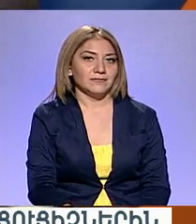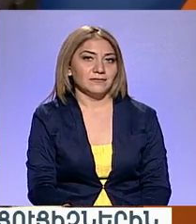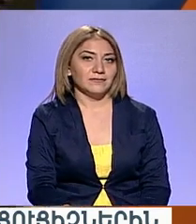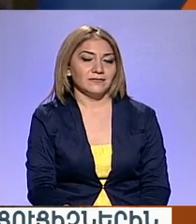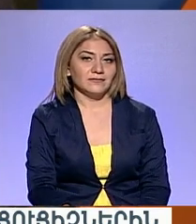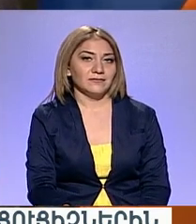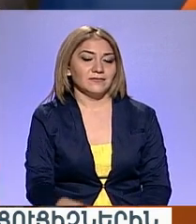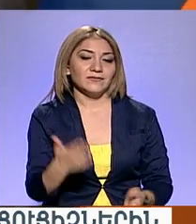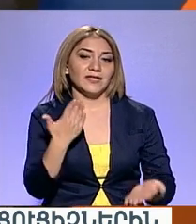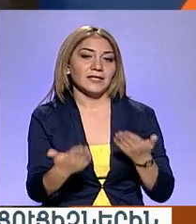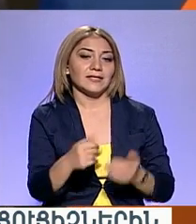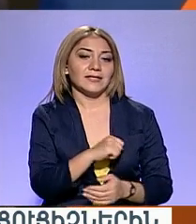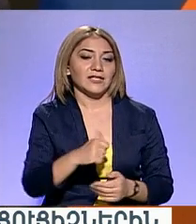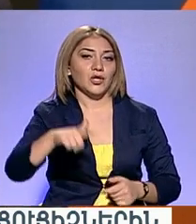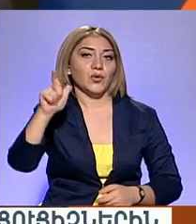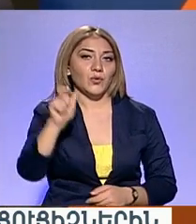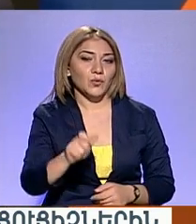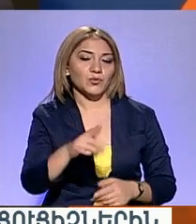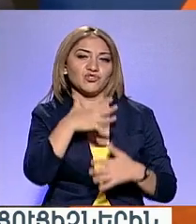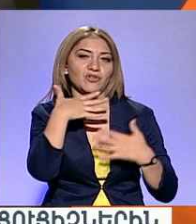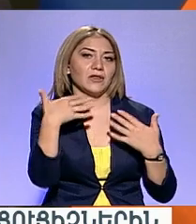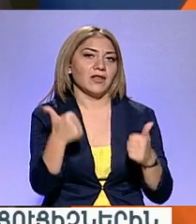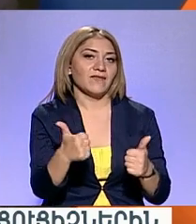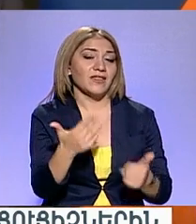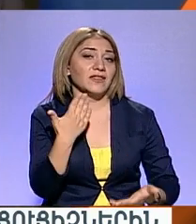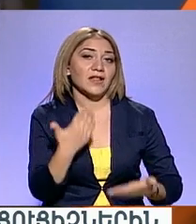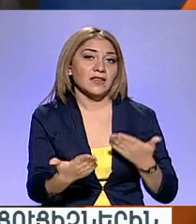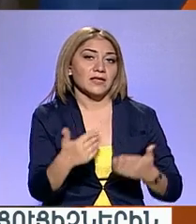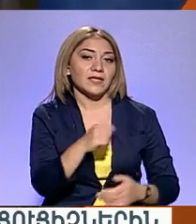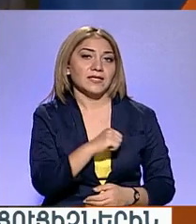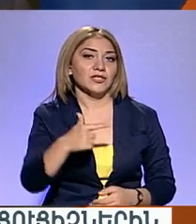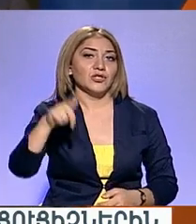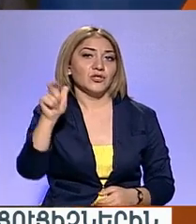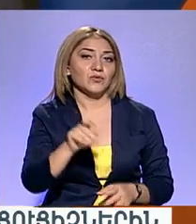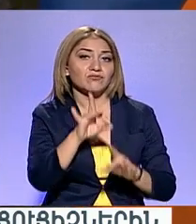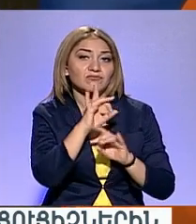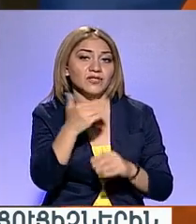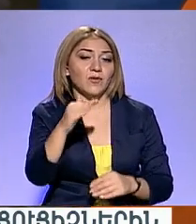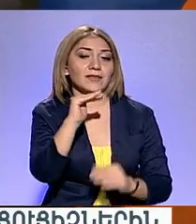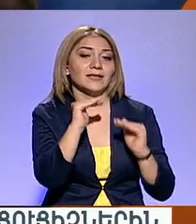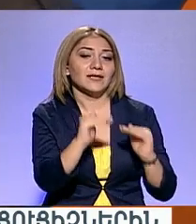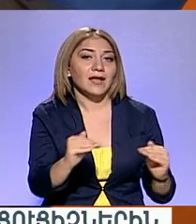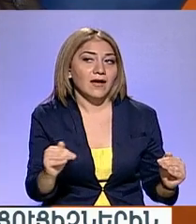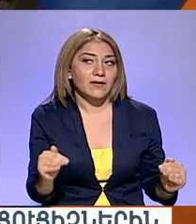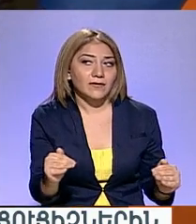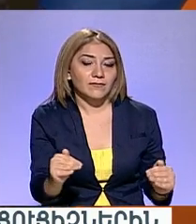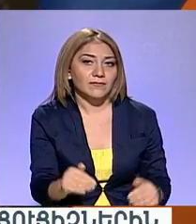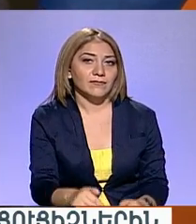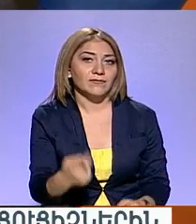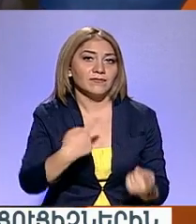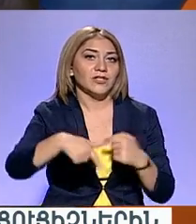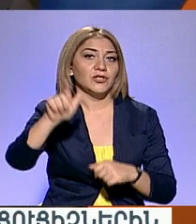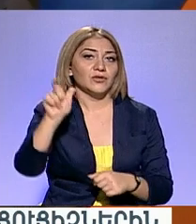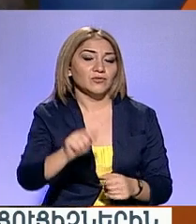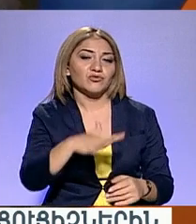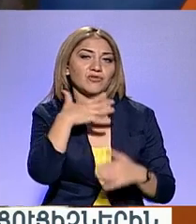Եթե իրենք կվերադառնան, շատ լավ։ Եթե իրենք չեն վերադառնա, իրենց երեխաները